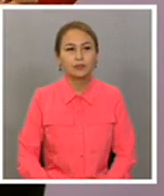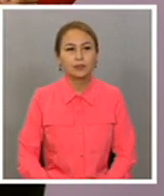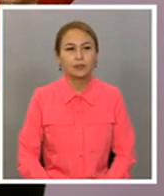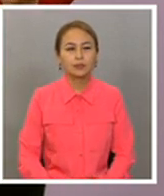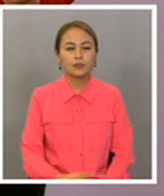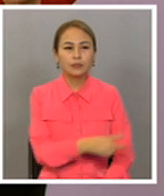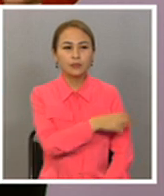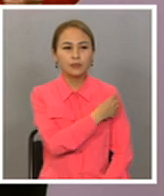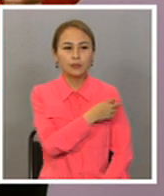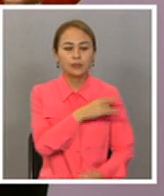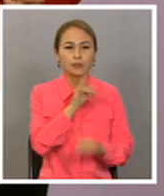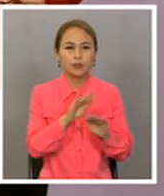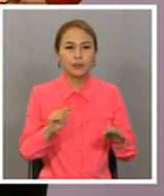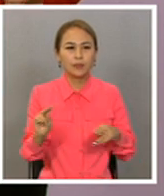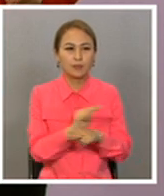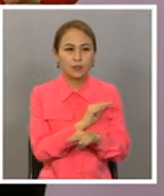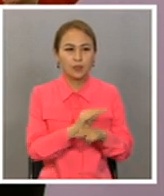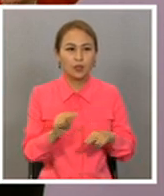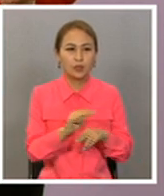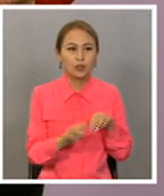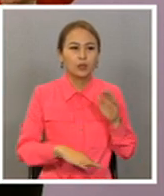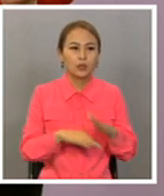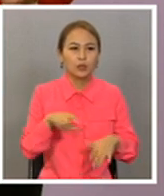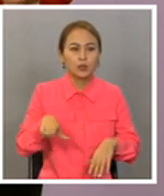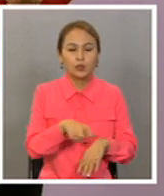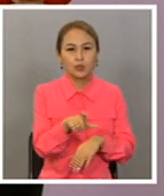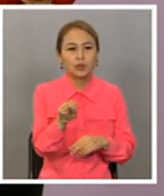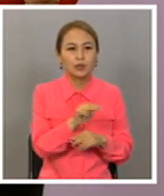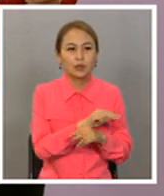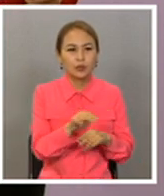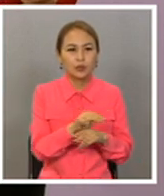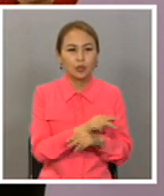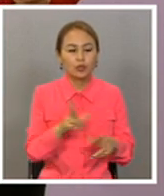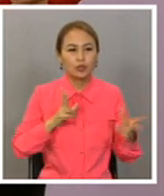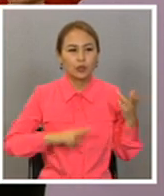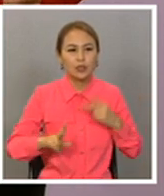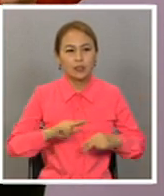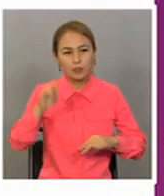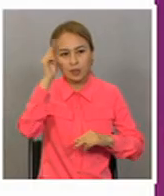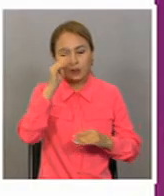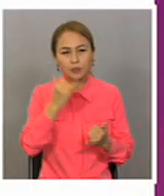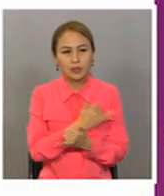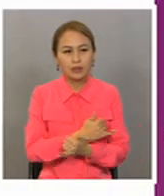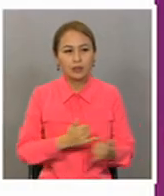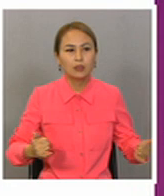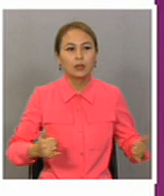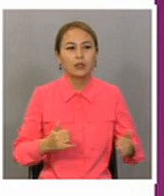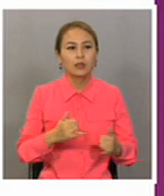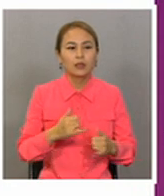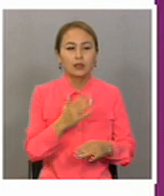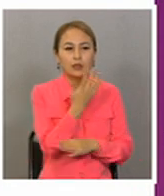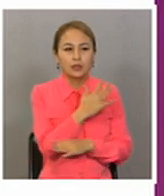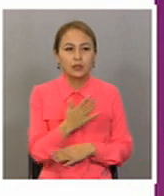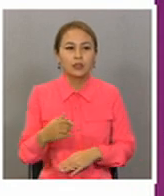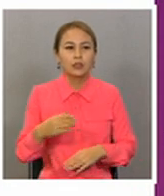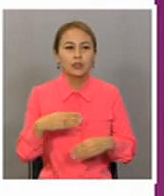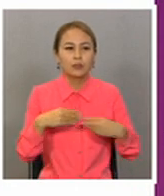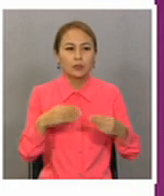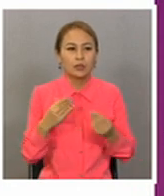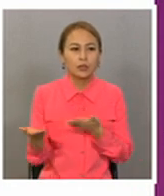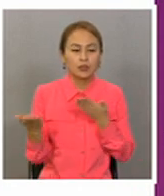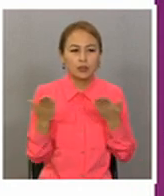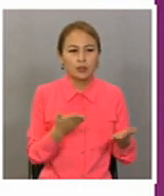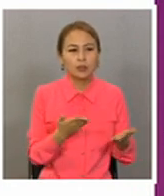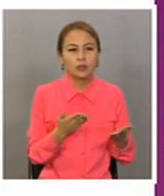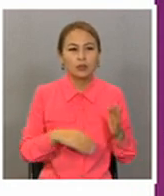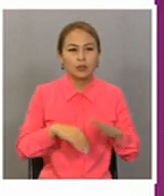Дәрігер бала емдейді, жолшы жолды жөндейді. Ұстаз сабақ береді, бағбан жеміс егеді.